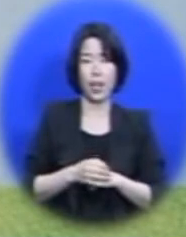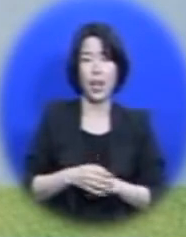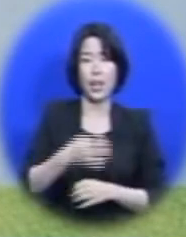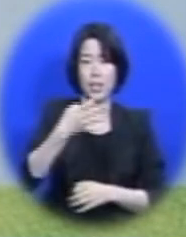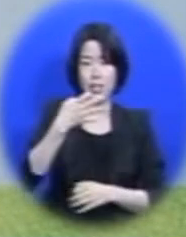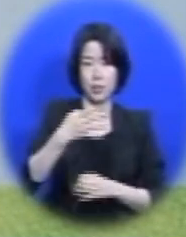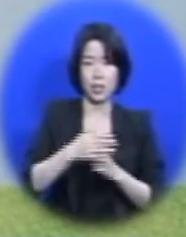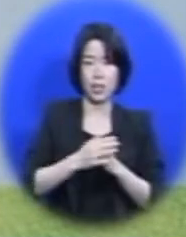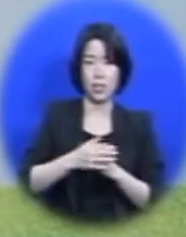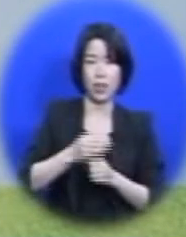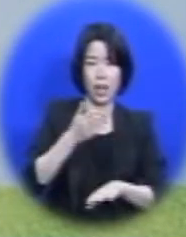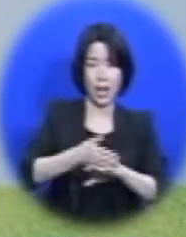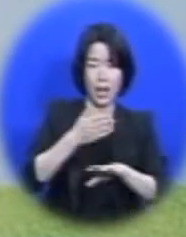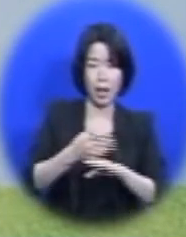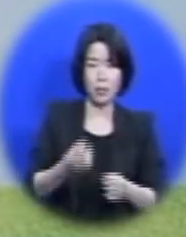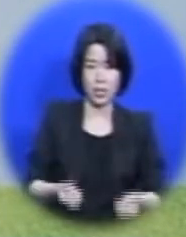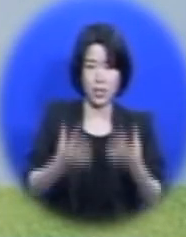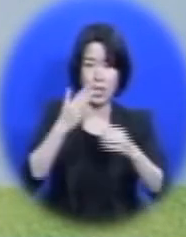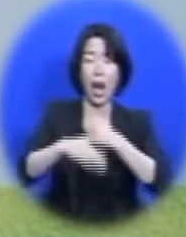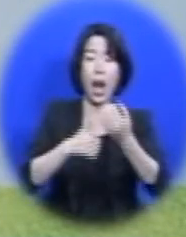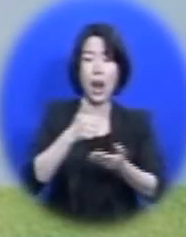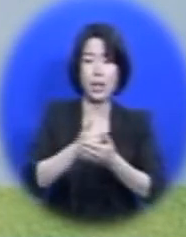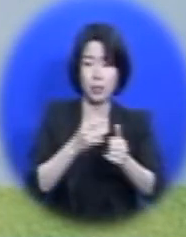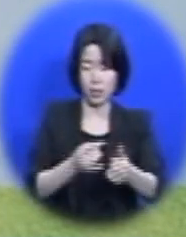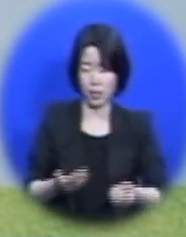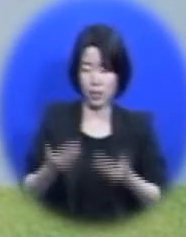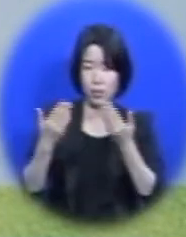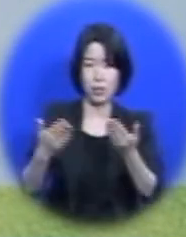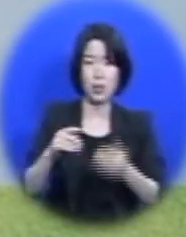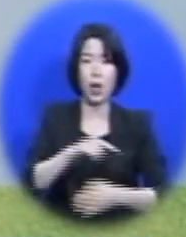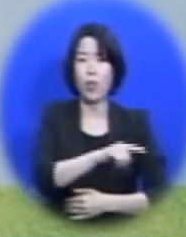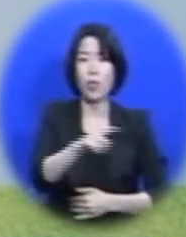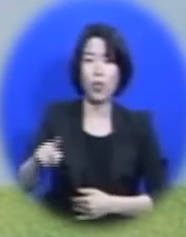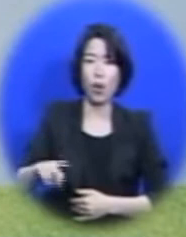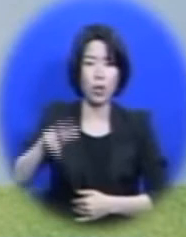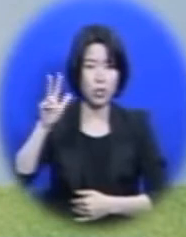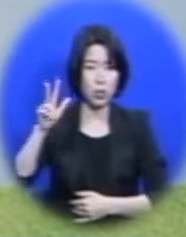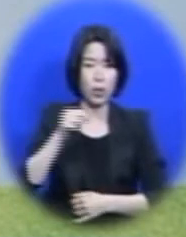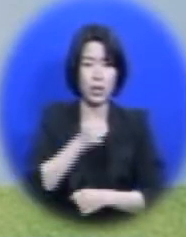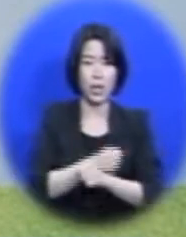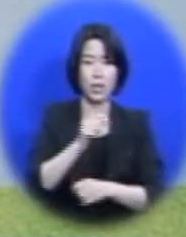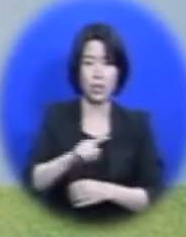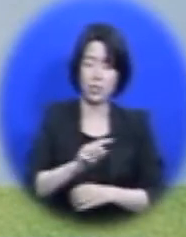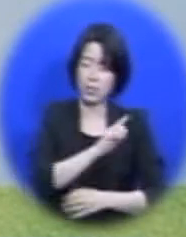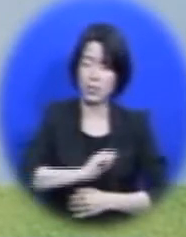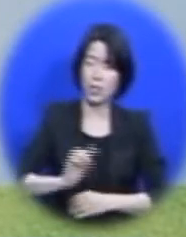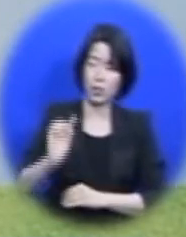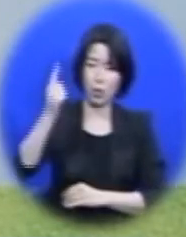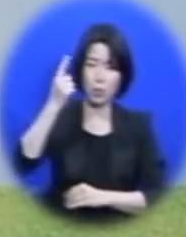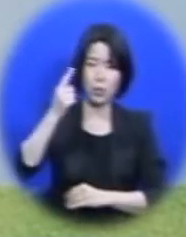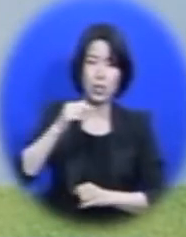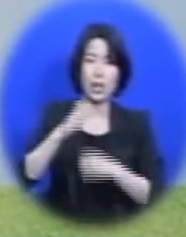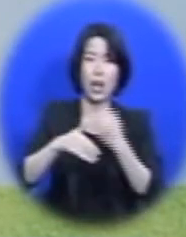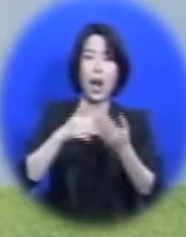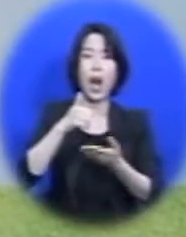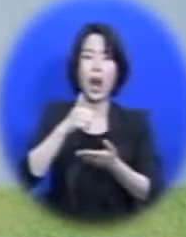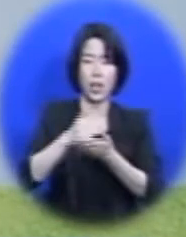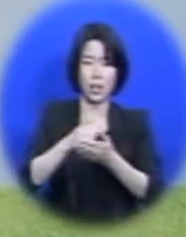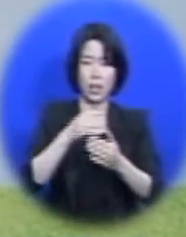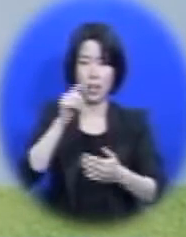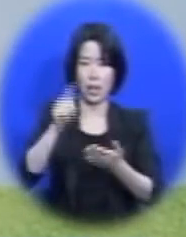14절에 감사제사를 하나님께 드리며 너희의 서원한 것을 가장 높으신 분에게 갚아라.